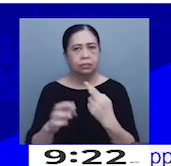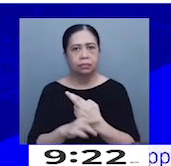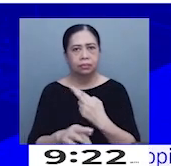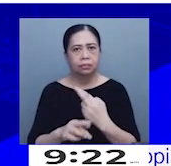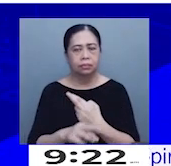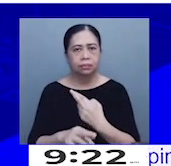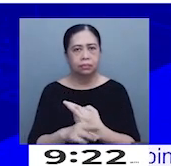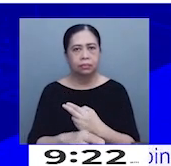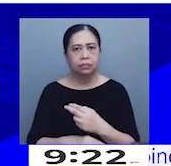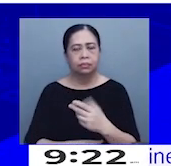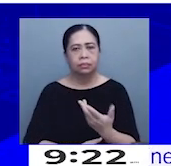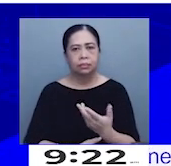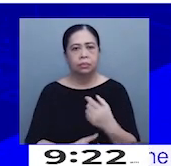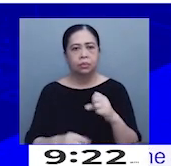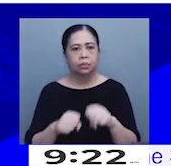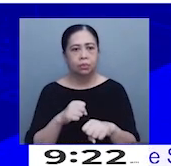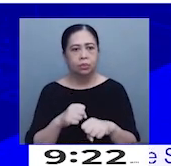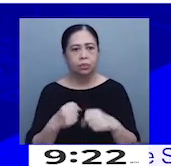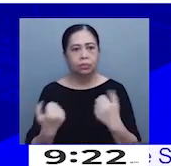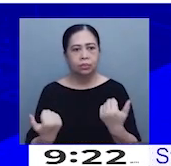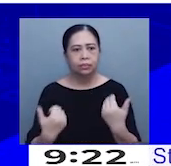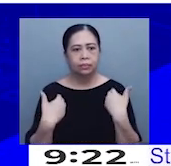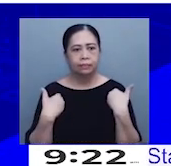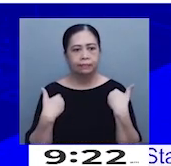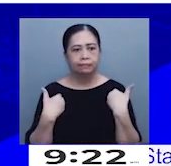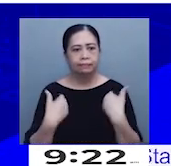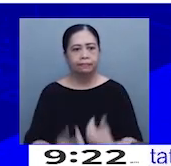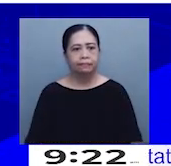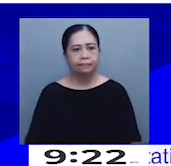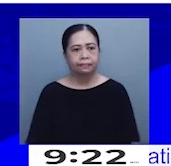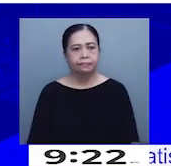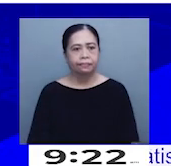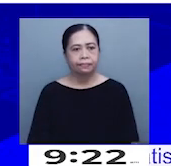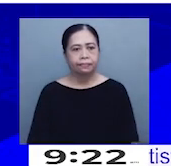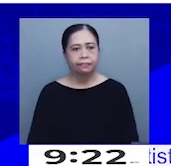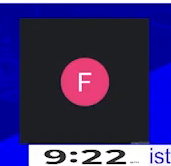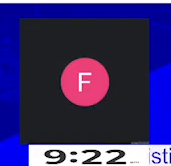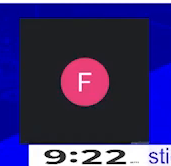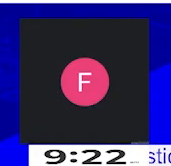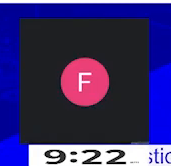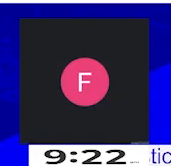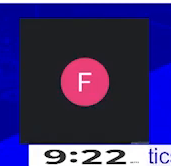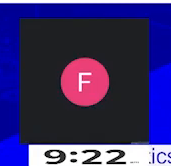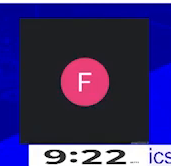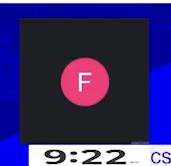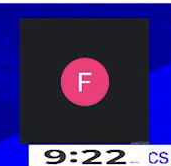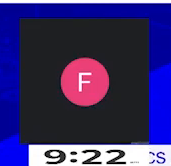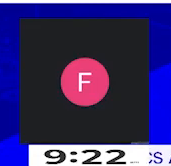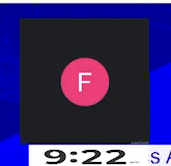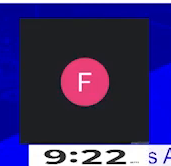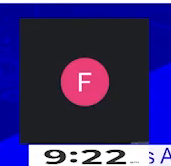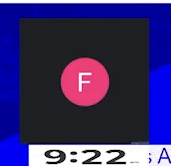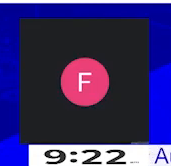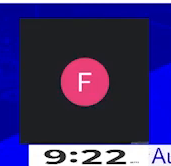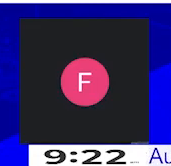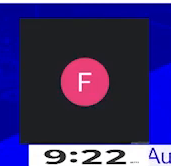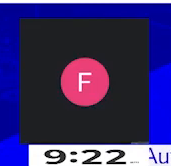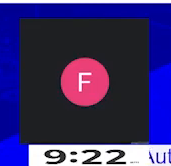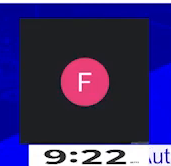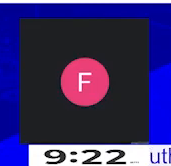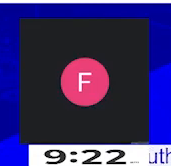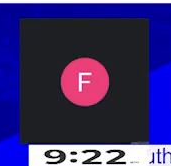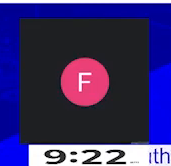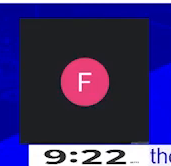milled rice. Kaya nagkaroon ng mas mataas na presyo doon sa karamihan. So, 41 for the regular milled and